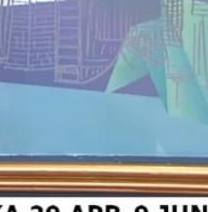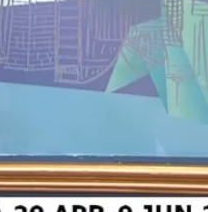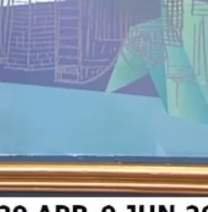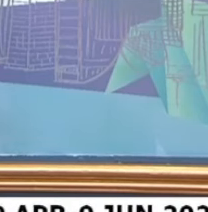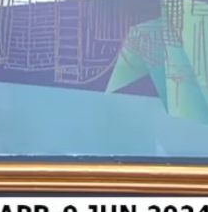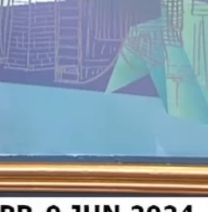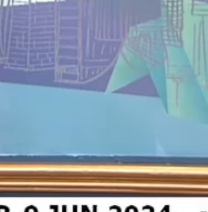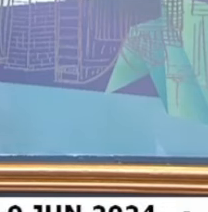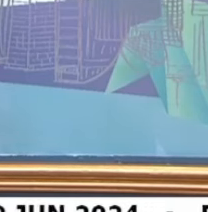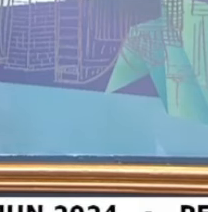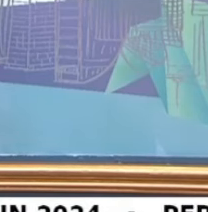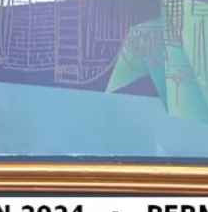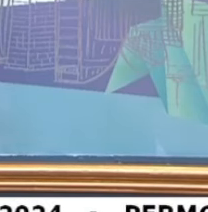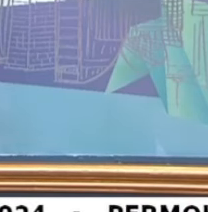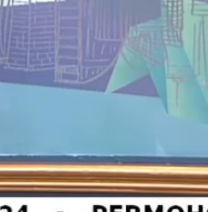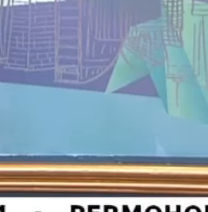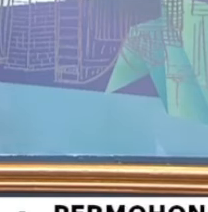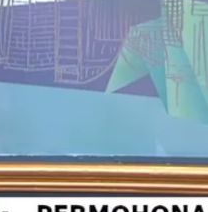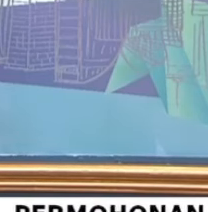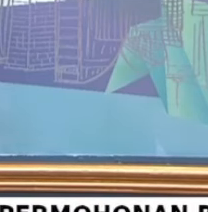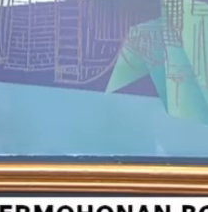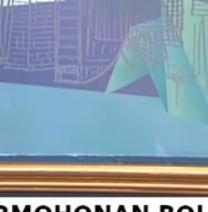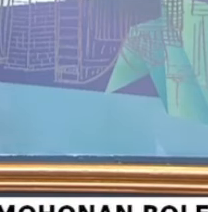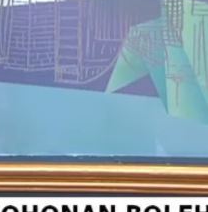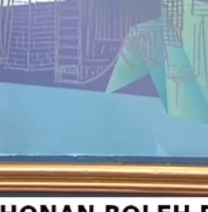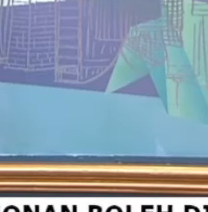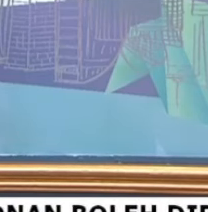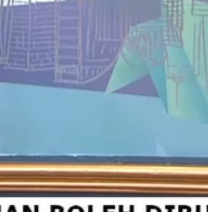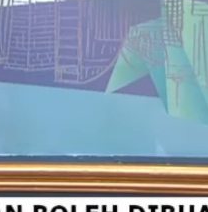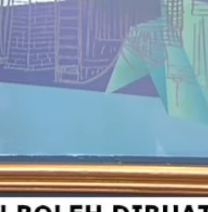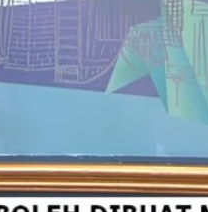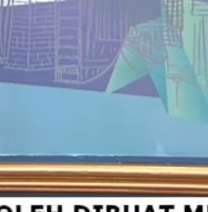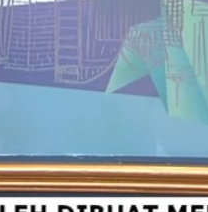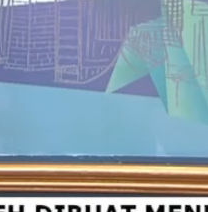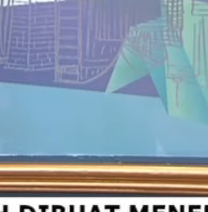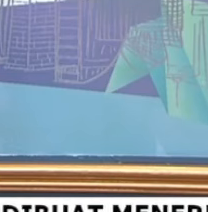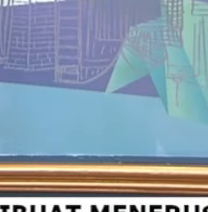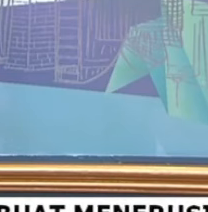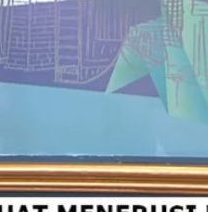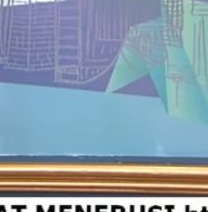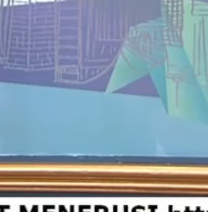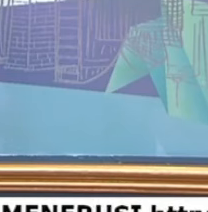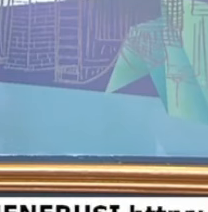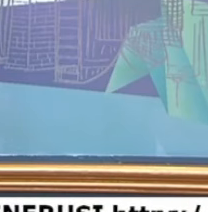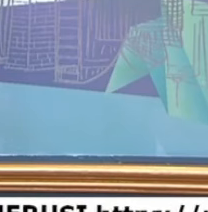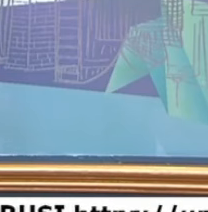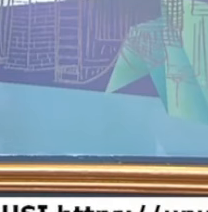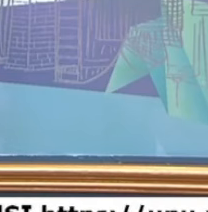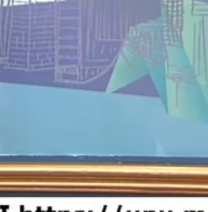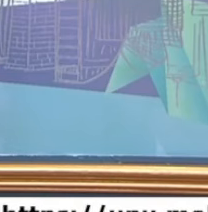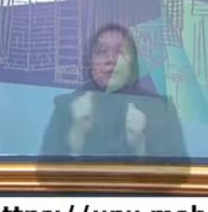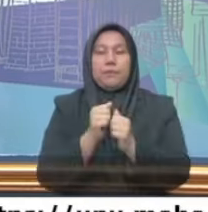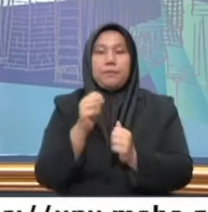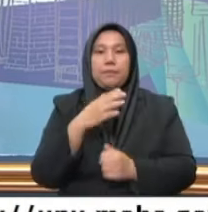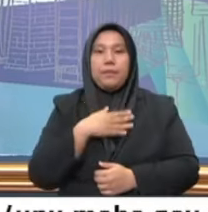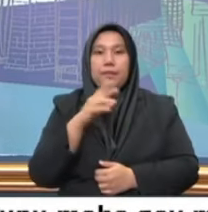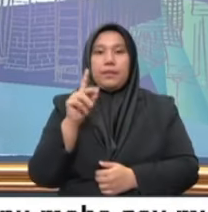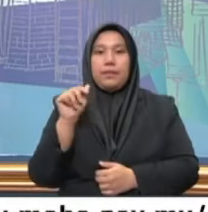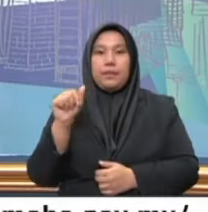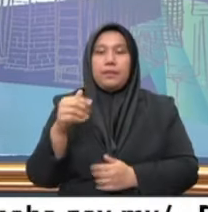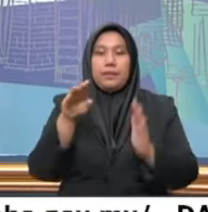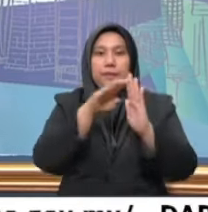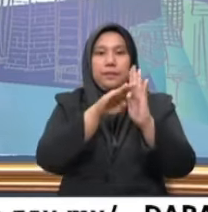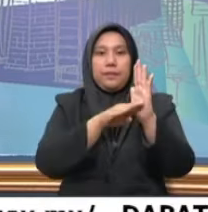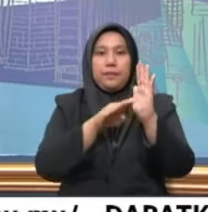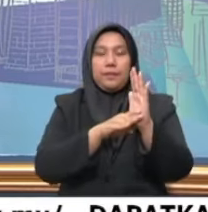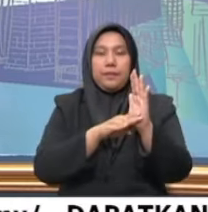di Malaysia yang telah ditandatangani antara syarikat UAE Masdar dengan MAIDA merupakan satu aturan